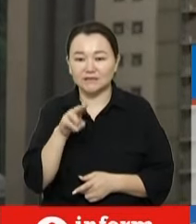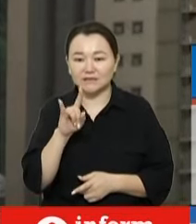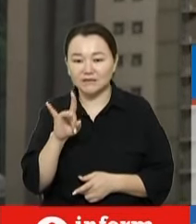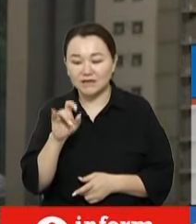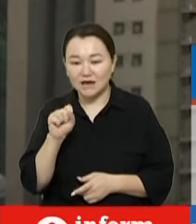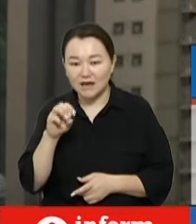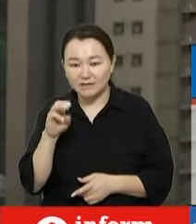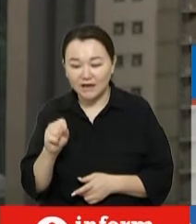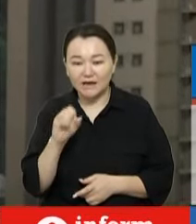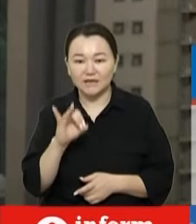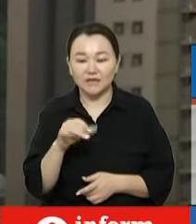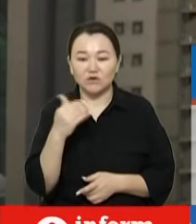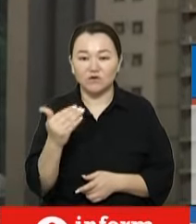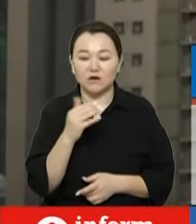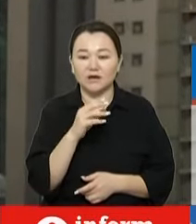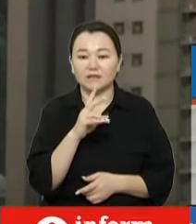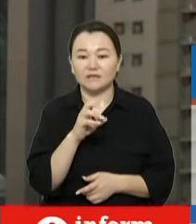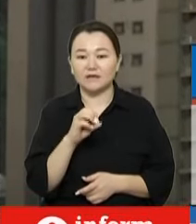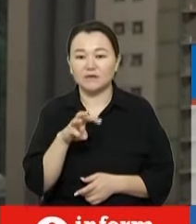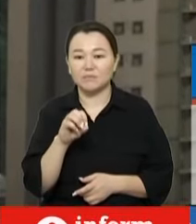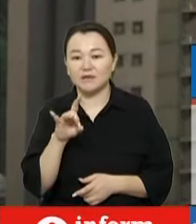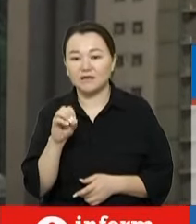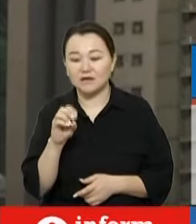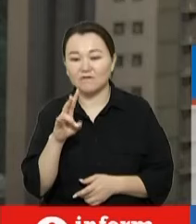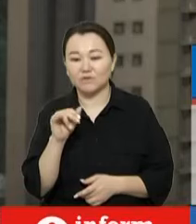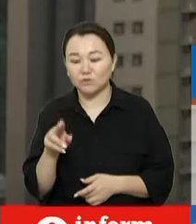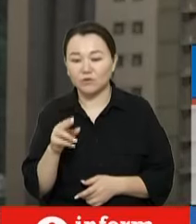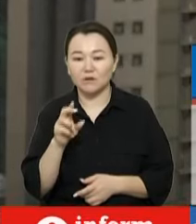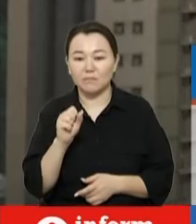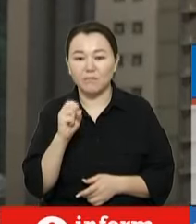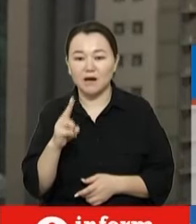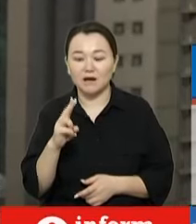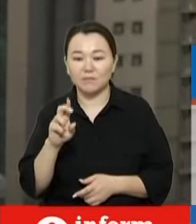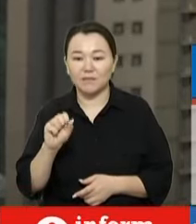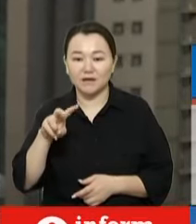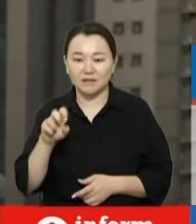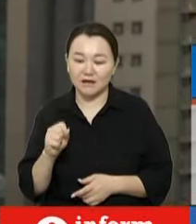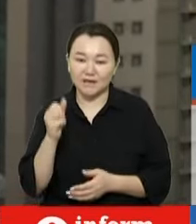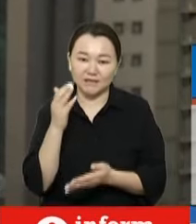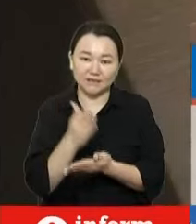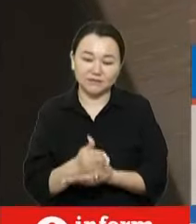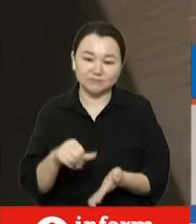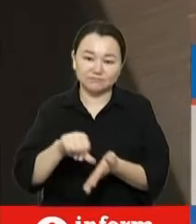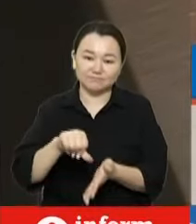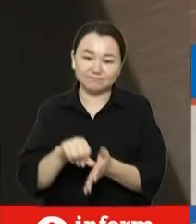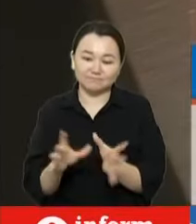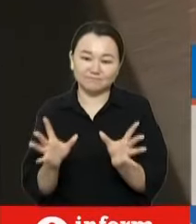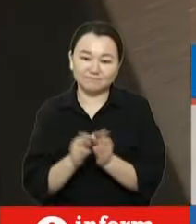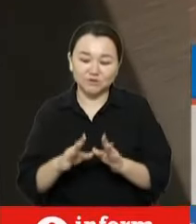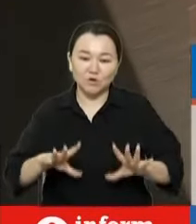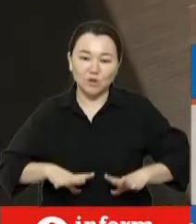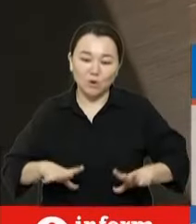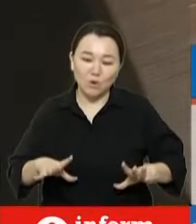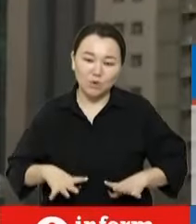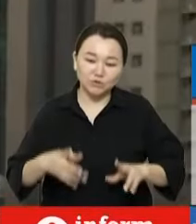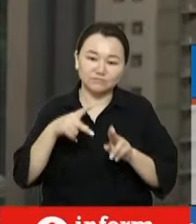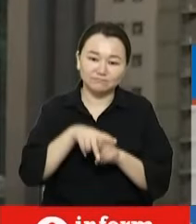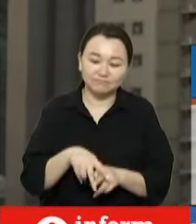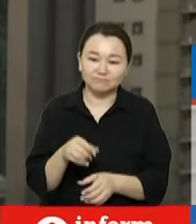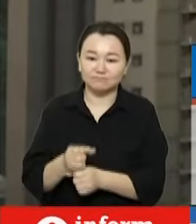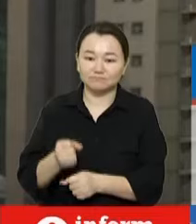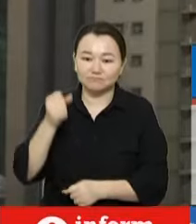қатар Қыдыр атаның немересі бақ баланың болуы. Олардың атпен келуі, аса таяғын